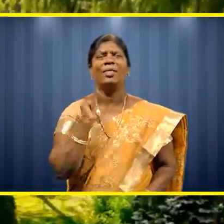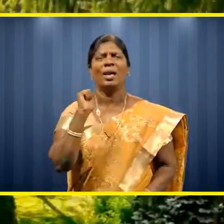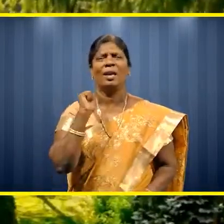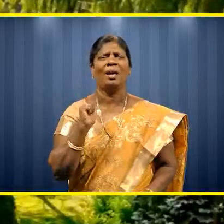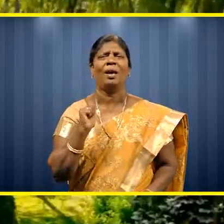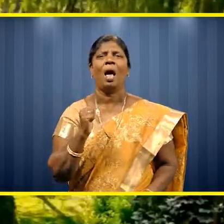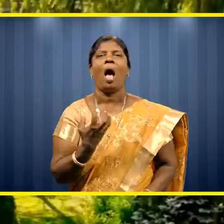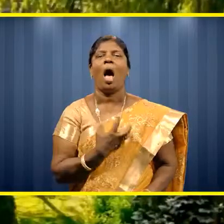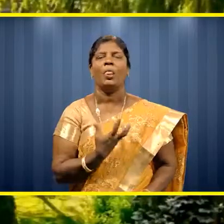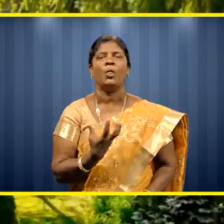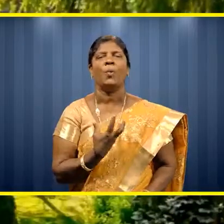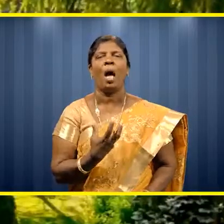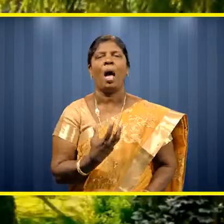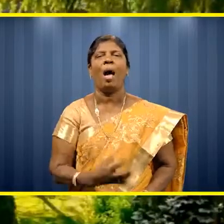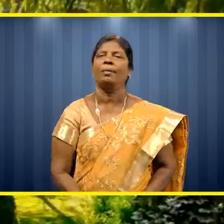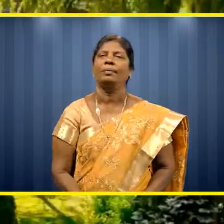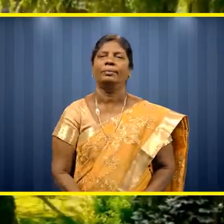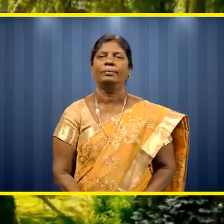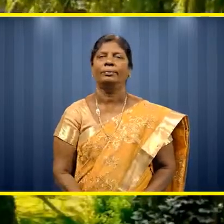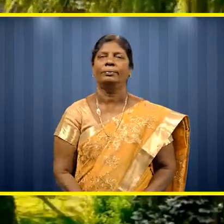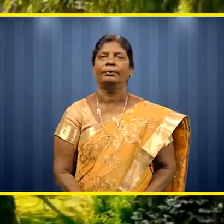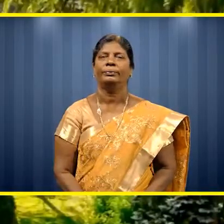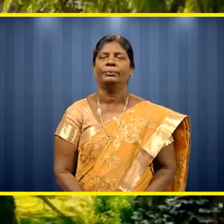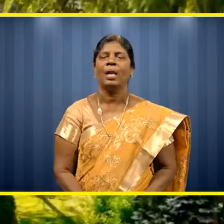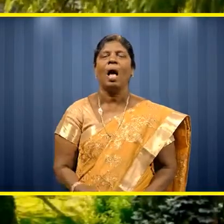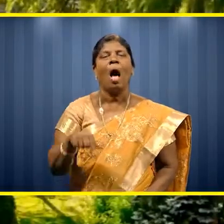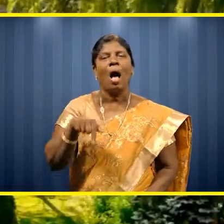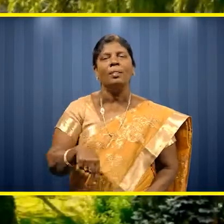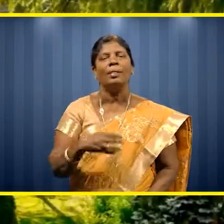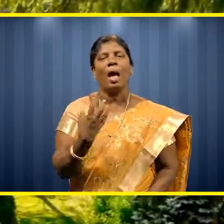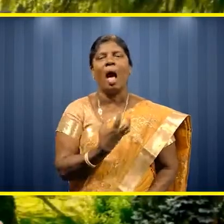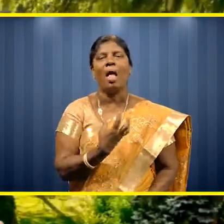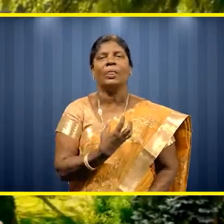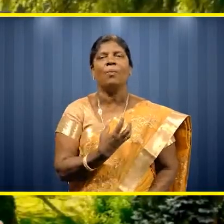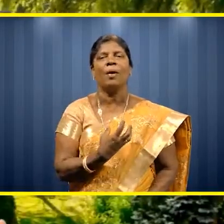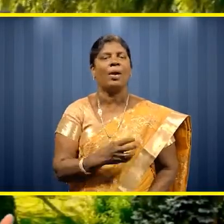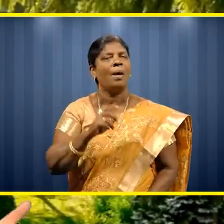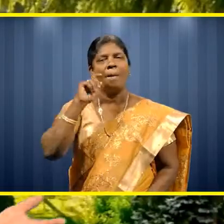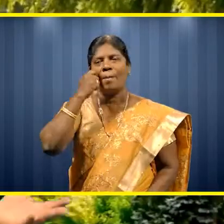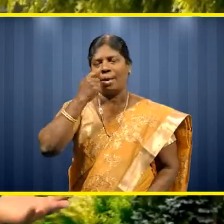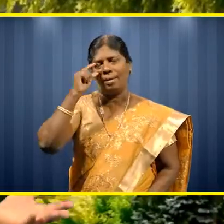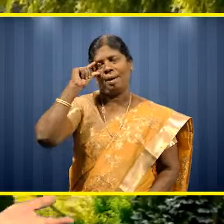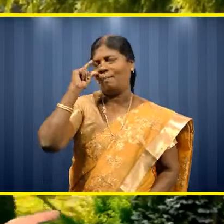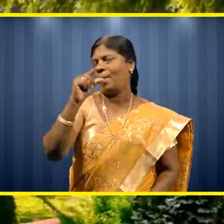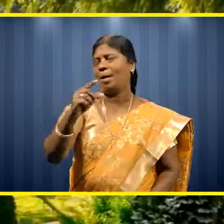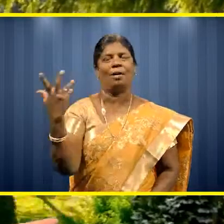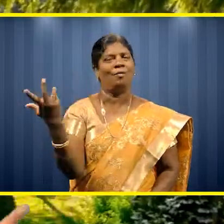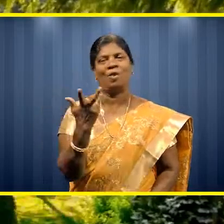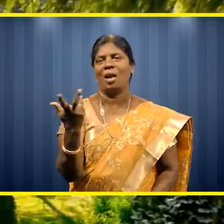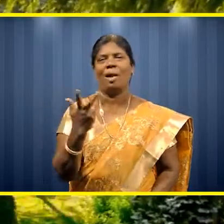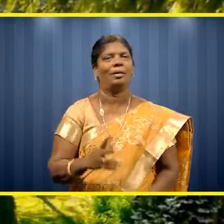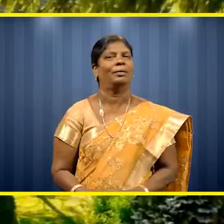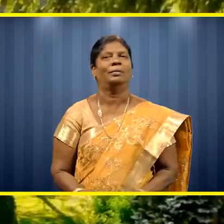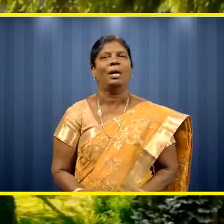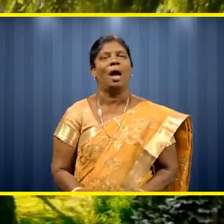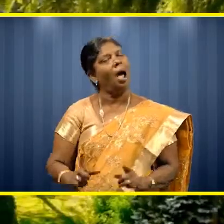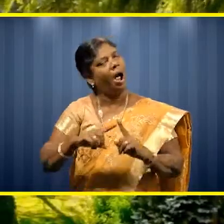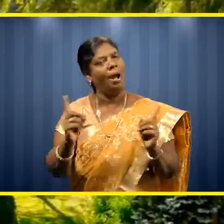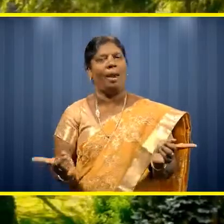என்னது? அதுதான் ஆத்மா. அந்த ஆத்மாவை மனிதன் கண் கொண்டு பார்க்க